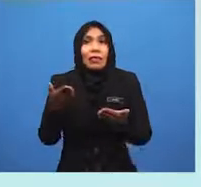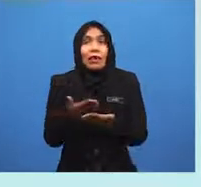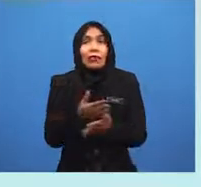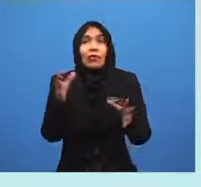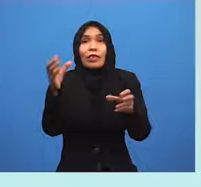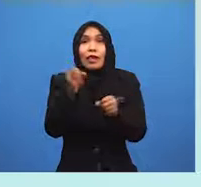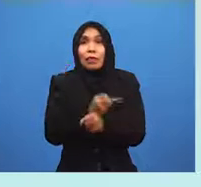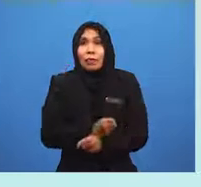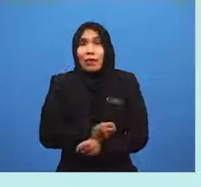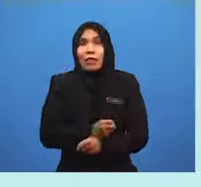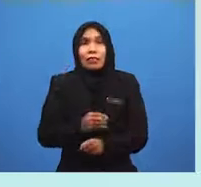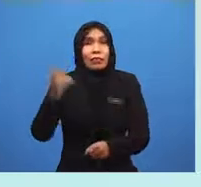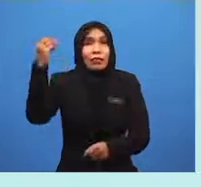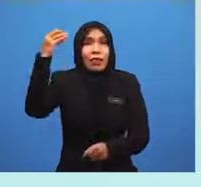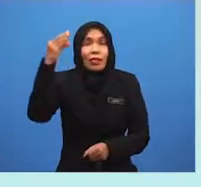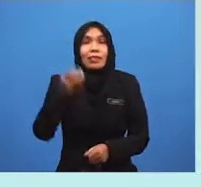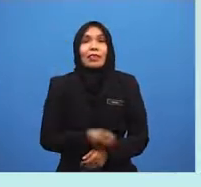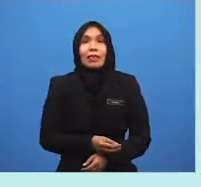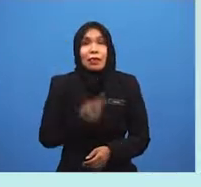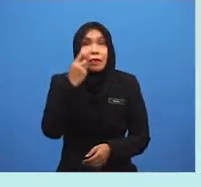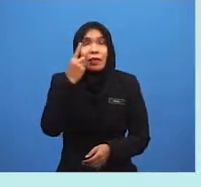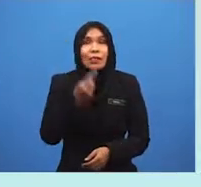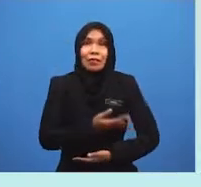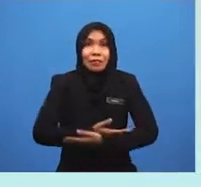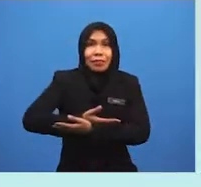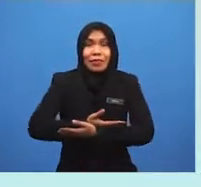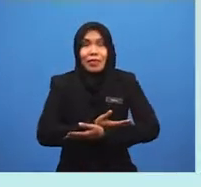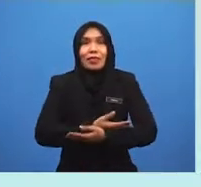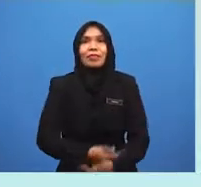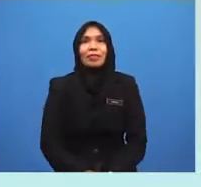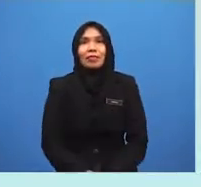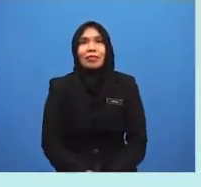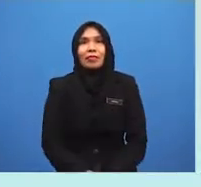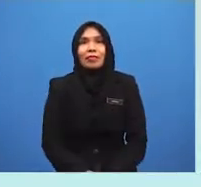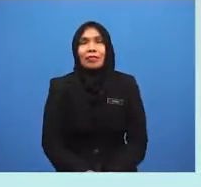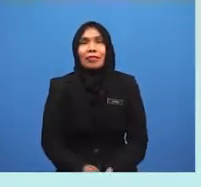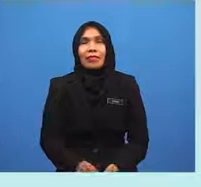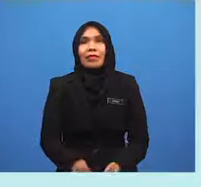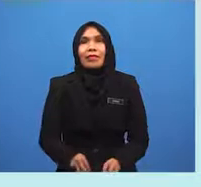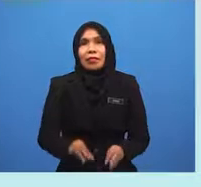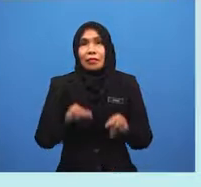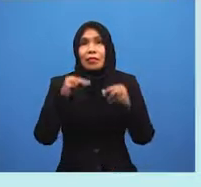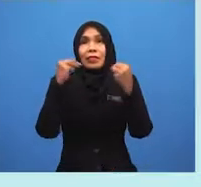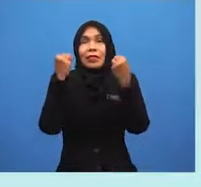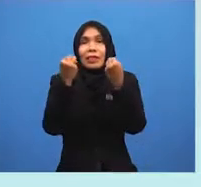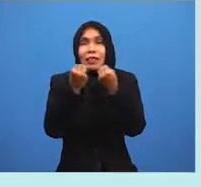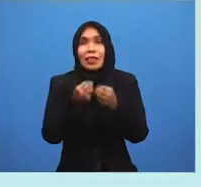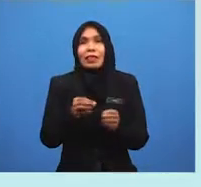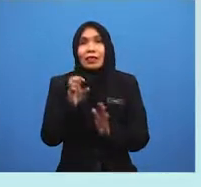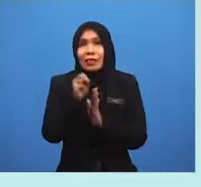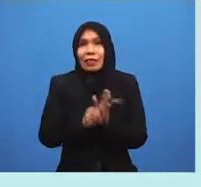Sara dan masyarakat setempat yang lain melawat dan membantu